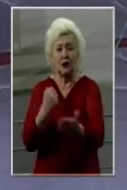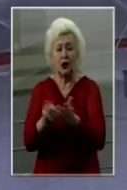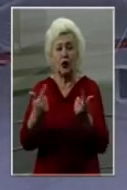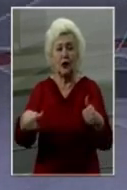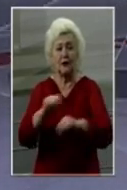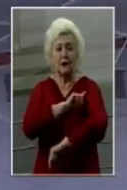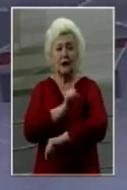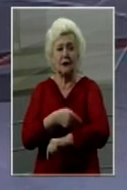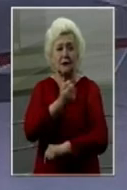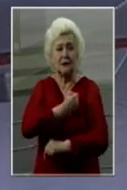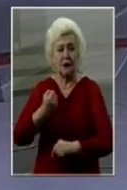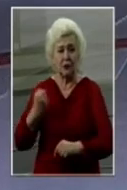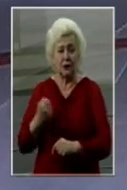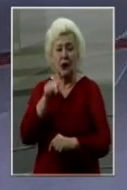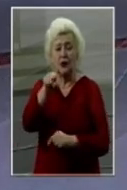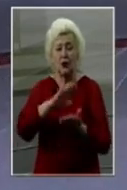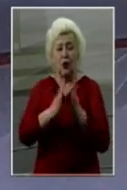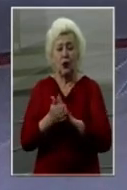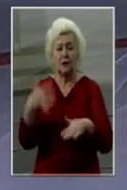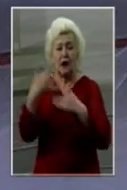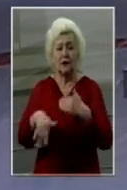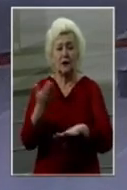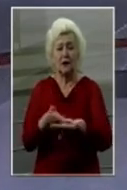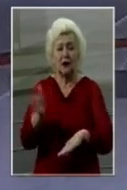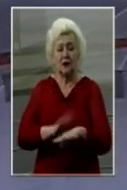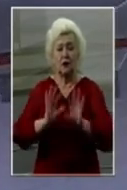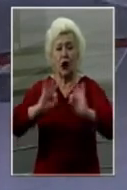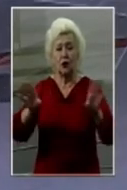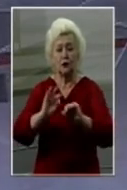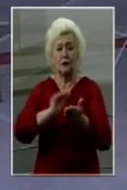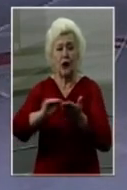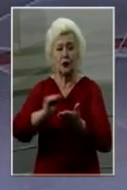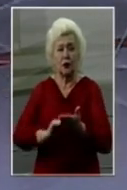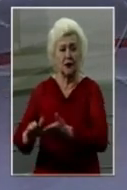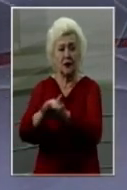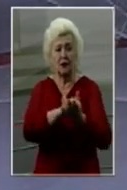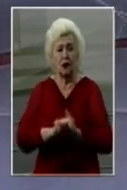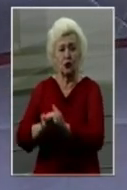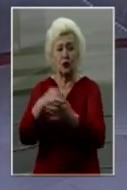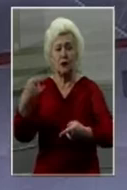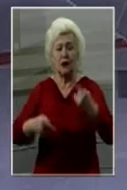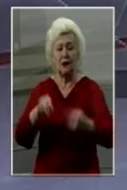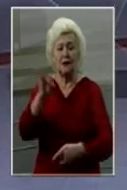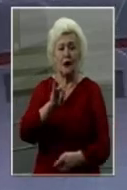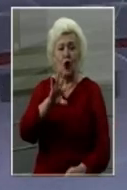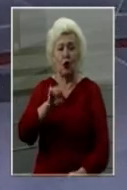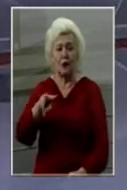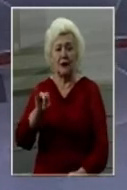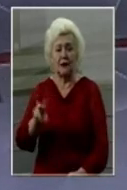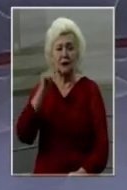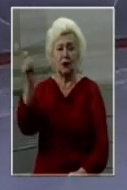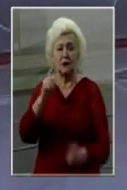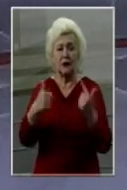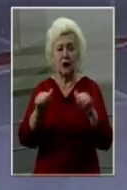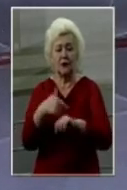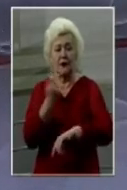відділення інтенсивної терапії. Його стан середньотяжкий, розказали кореспондентам Суспільного Ірина Онопрієнко, завідувачка